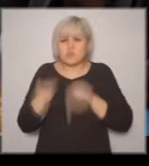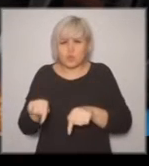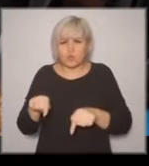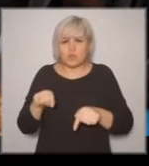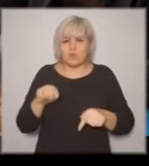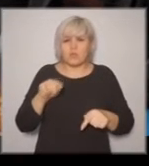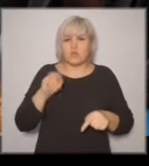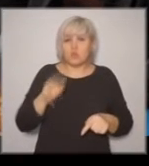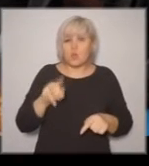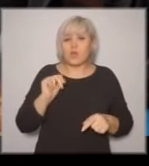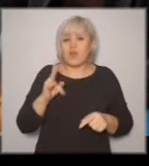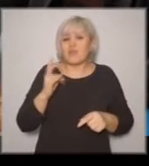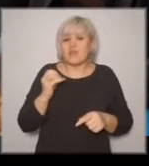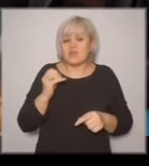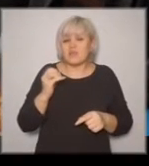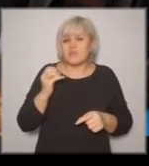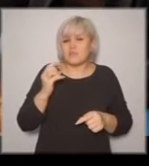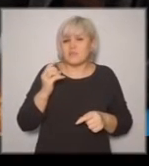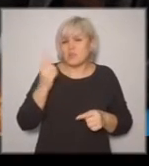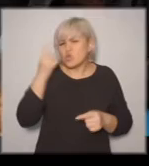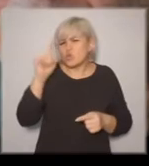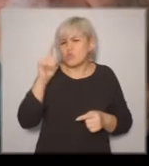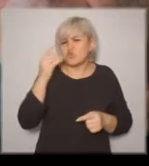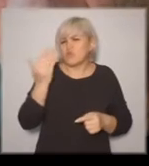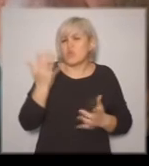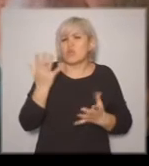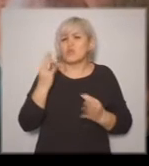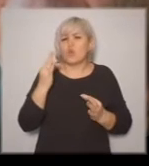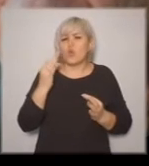какие-то поступки, то как ни создавай ему условия,